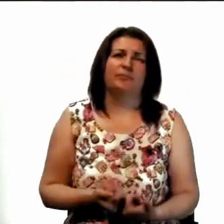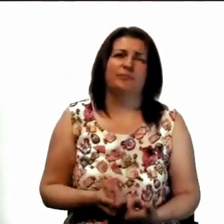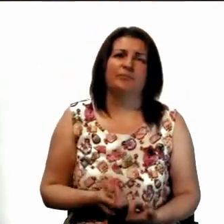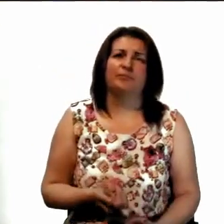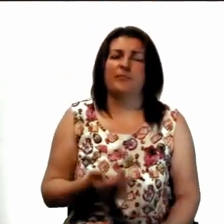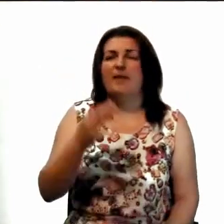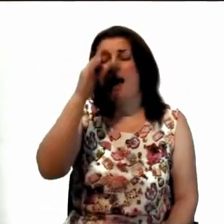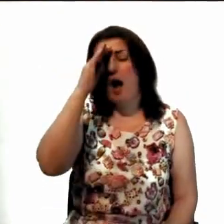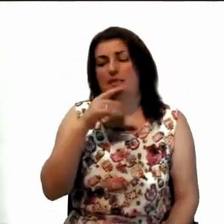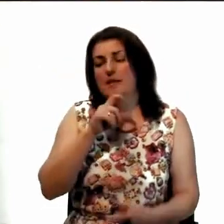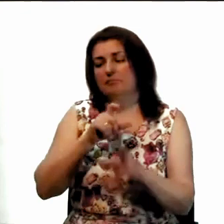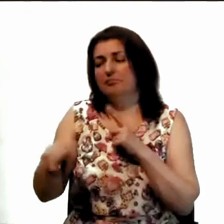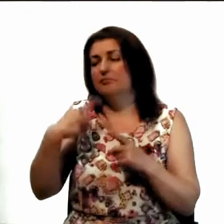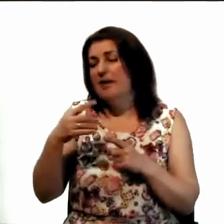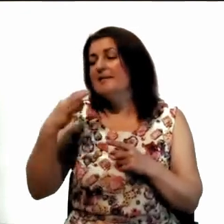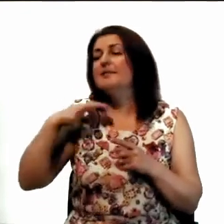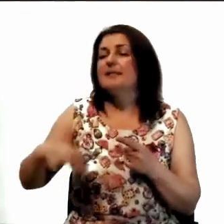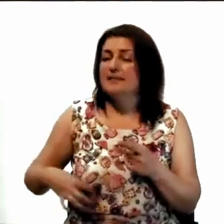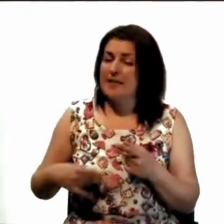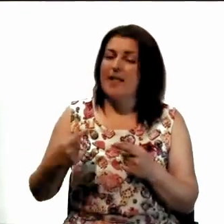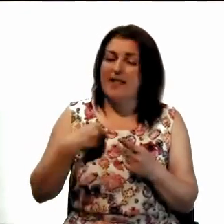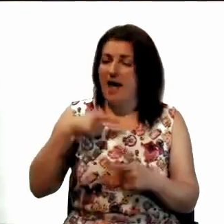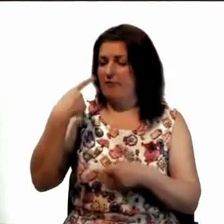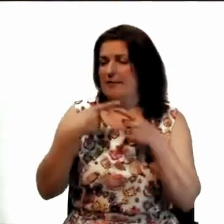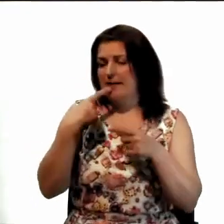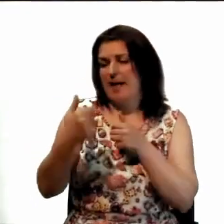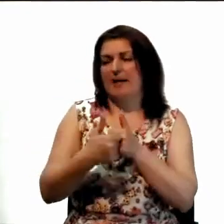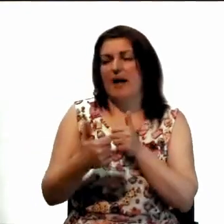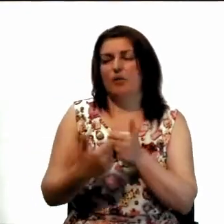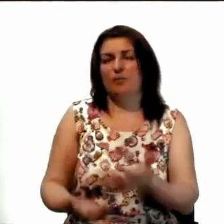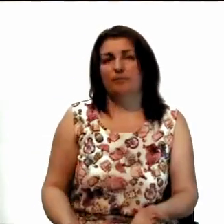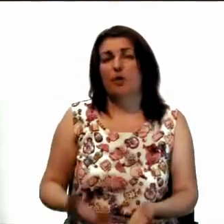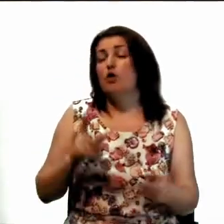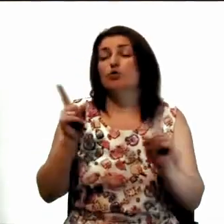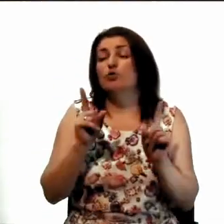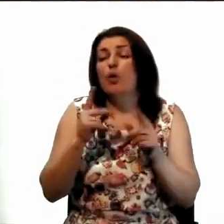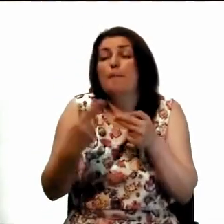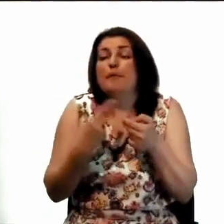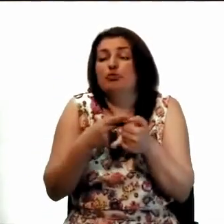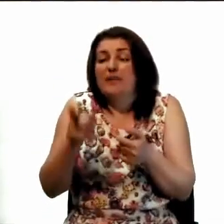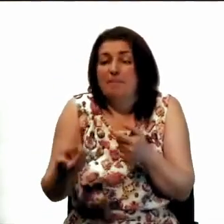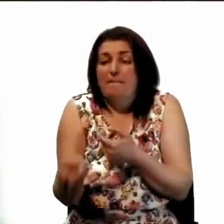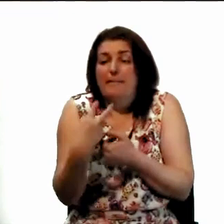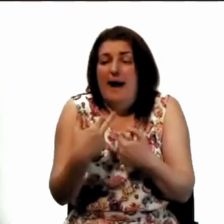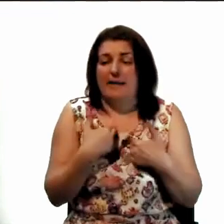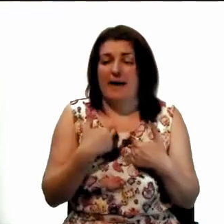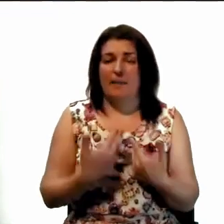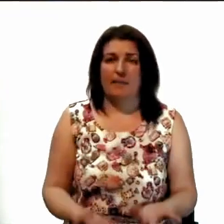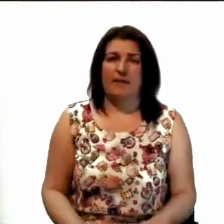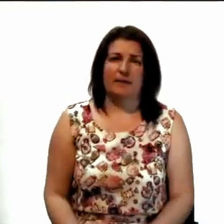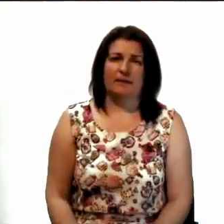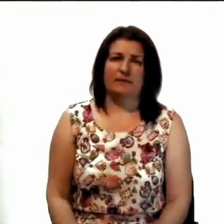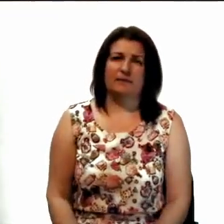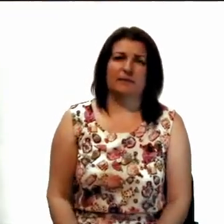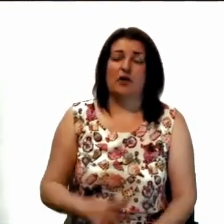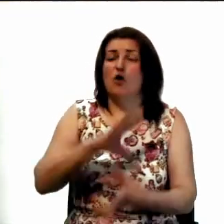А отец говорит: сын, я всегда рядом. Что препятствует тебе приходить ко мне?